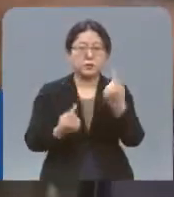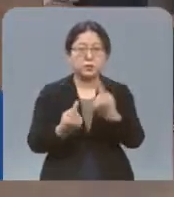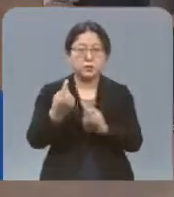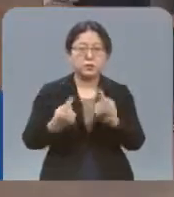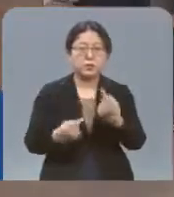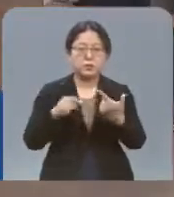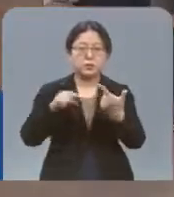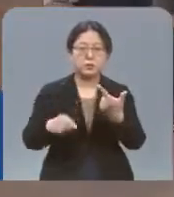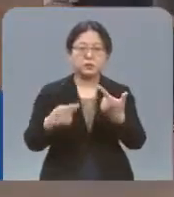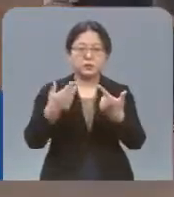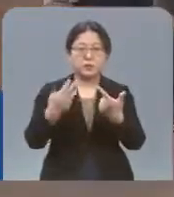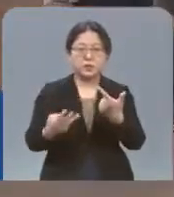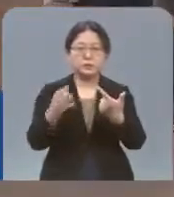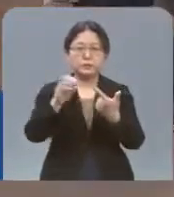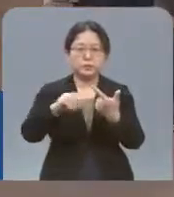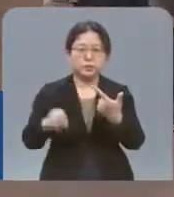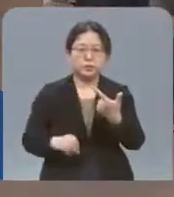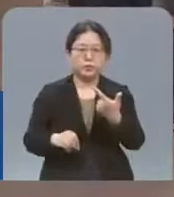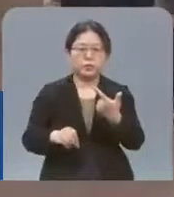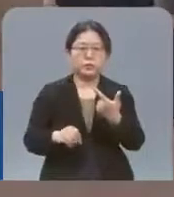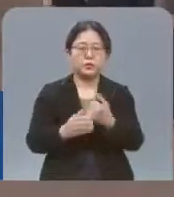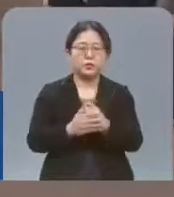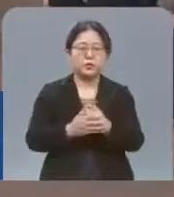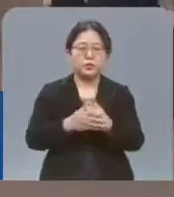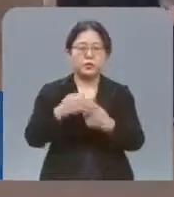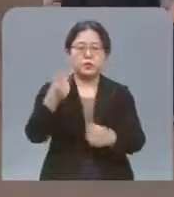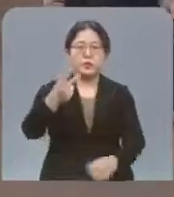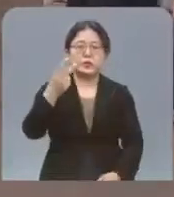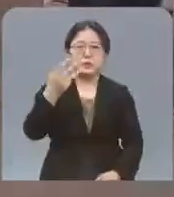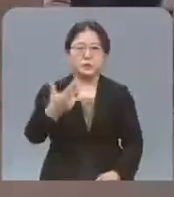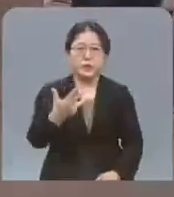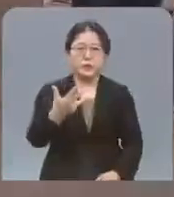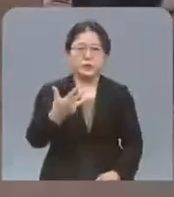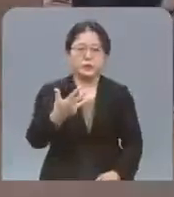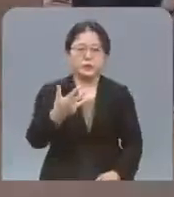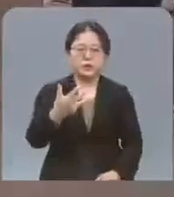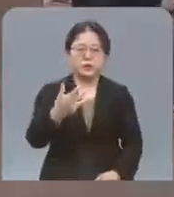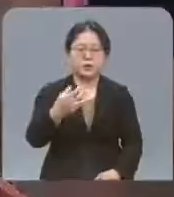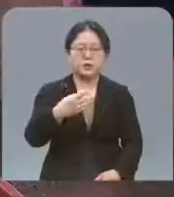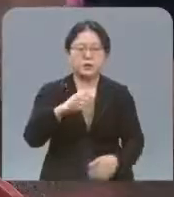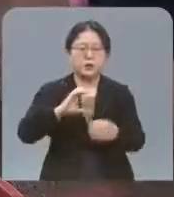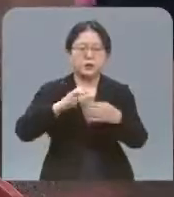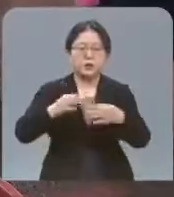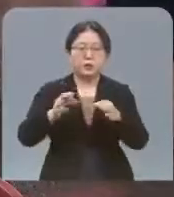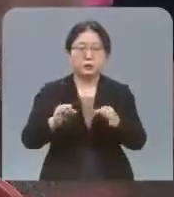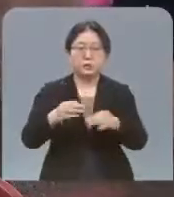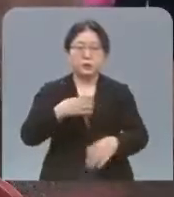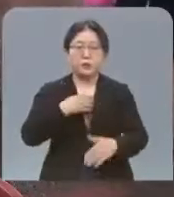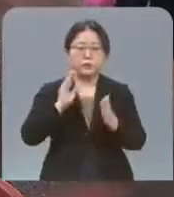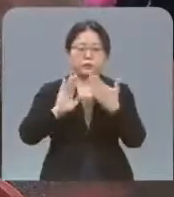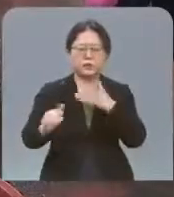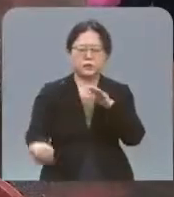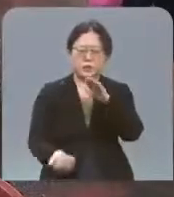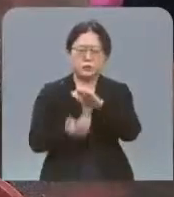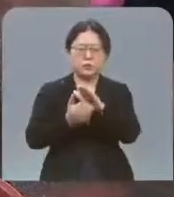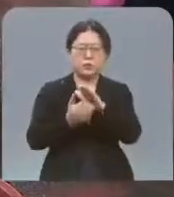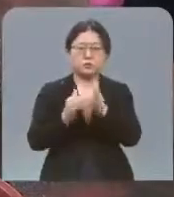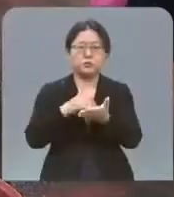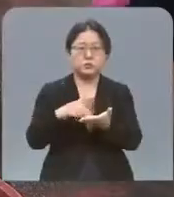비해서 6.3%가 올라 지난 2008년 글로벌 금융위기 이후 최고치를